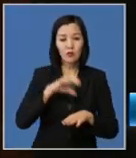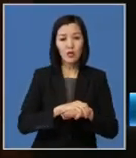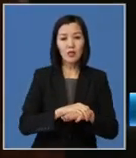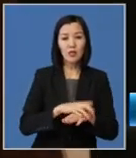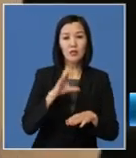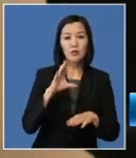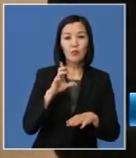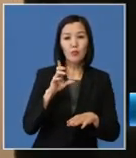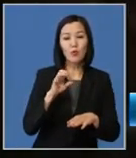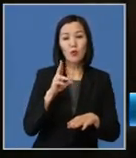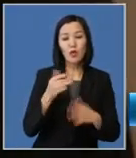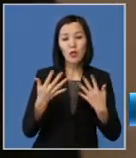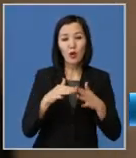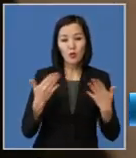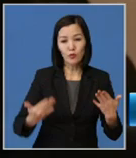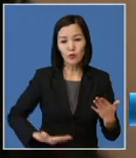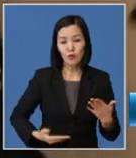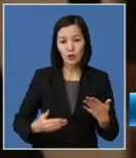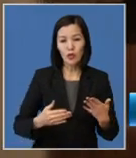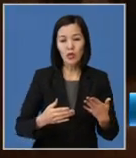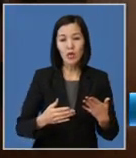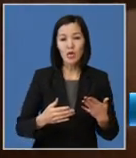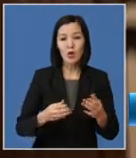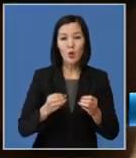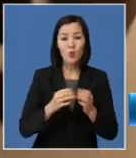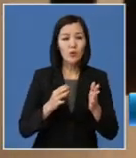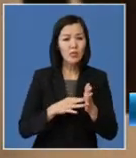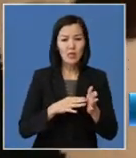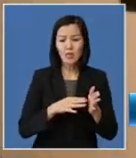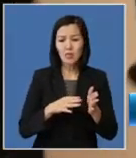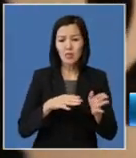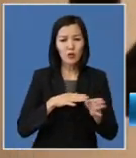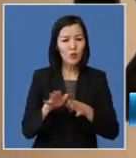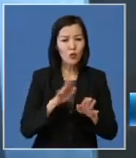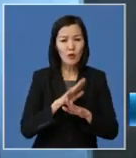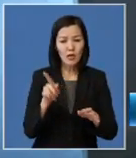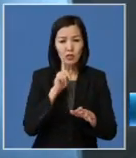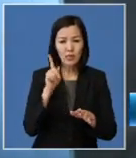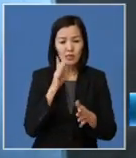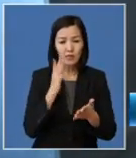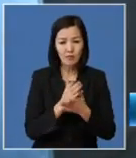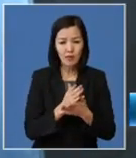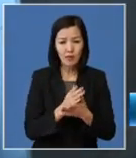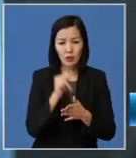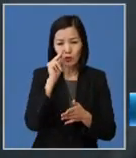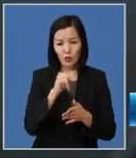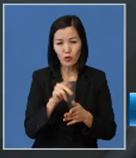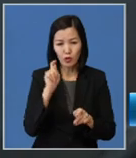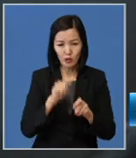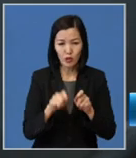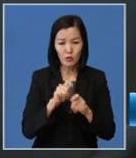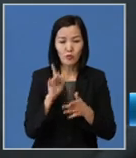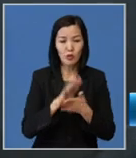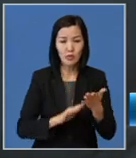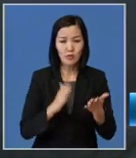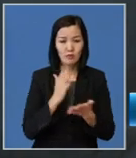ауылының тұрғындары. Жасы 20-ға да толмапты. Тіпті арасында кәмелет жасына жетпеген жасөспірім де бар. Күдіктілерге қатысты тергеу амалдары